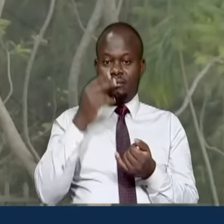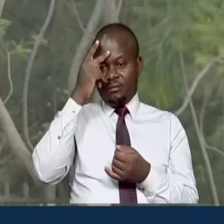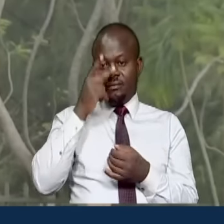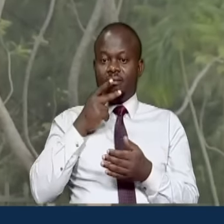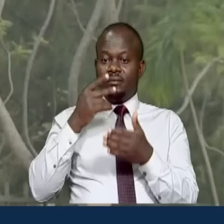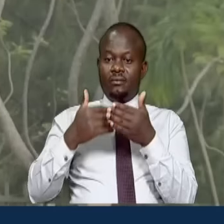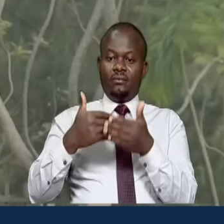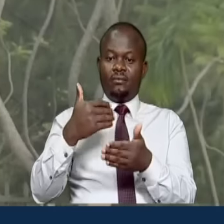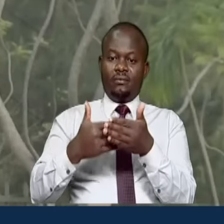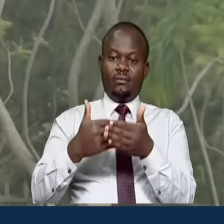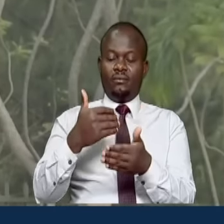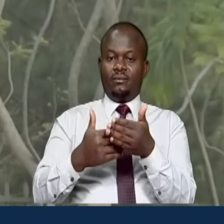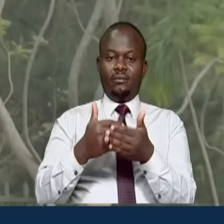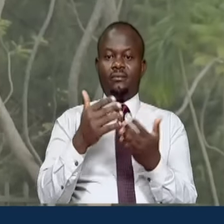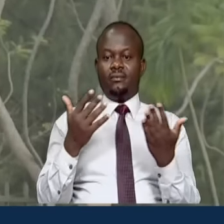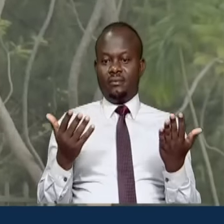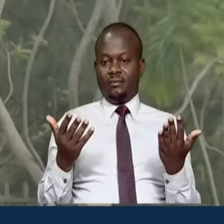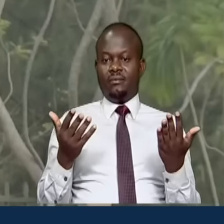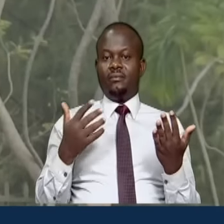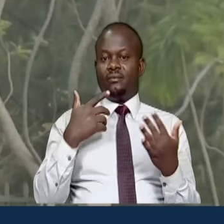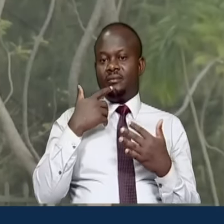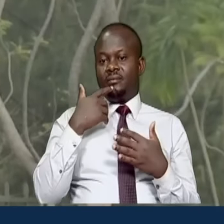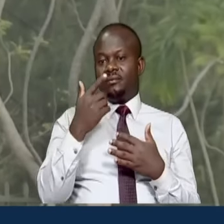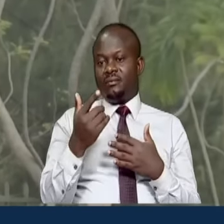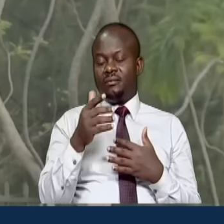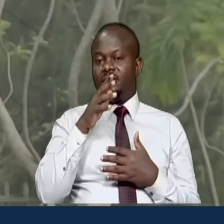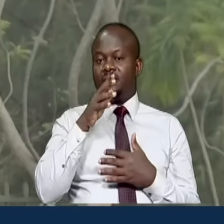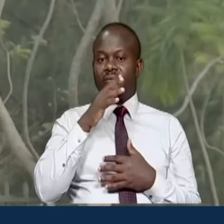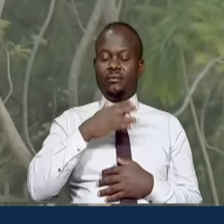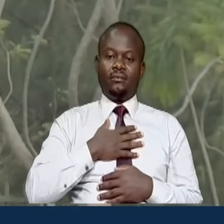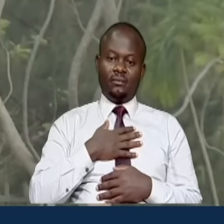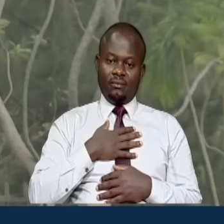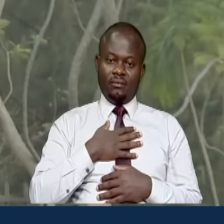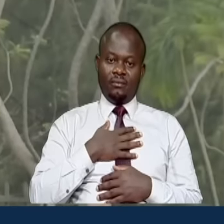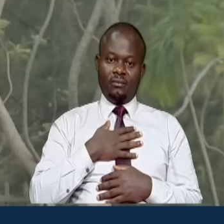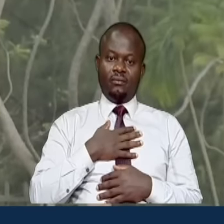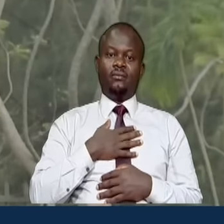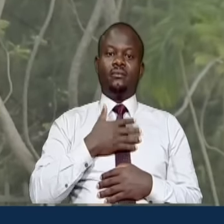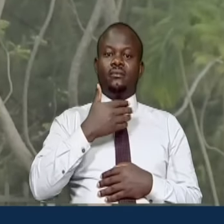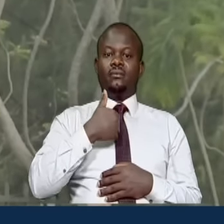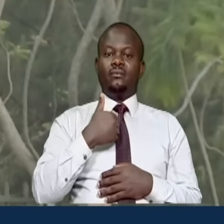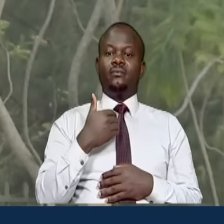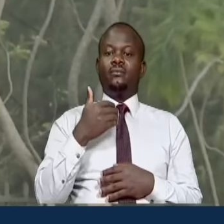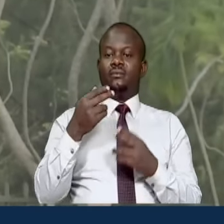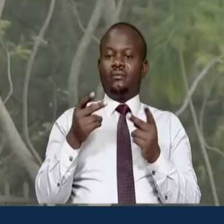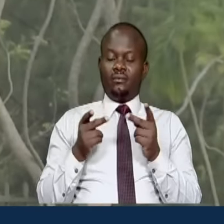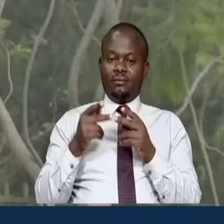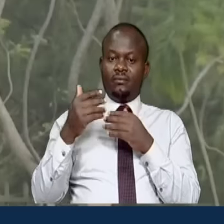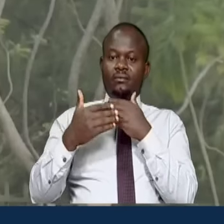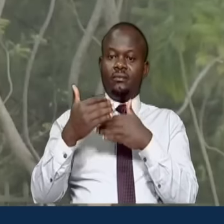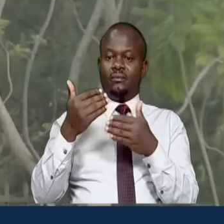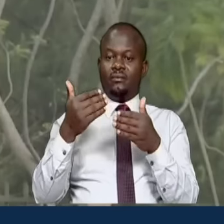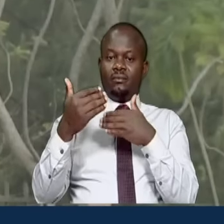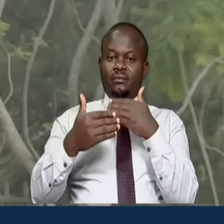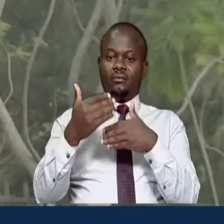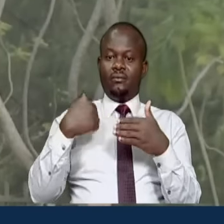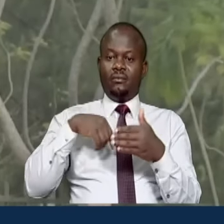twarabiyegereje yaba mama umbyara afite atuye hafi yaho natwe